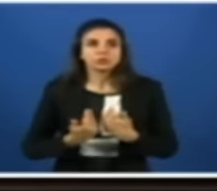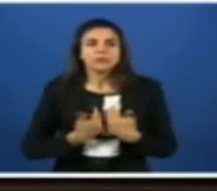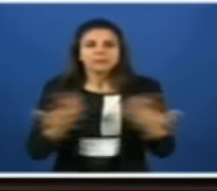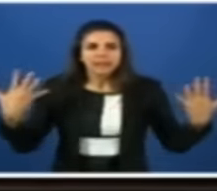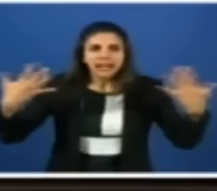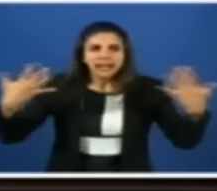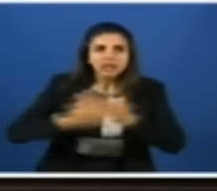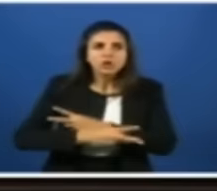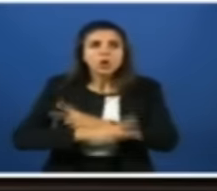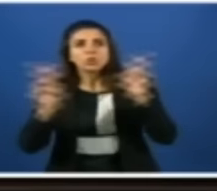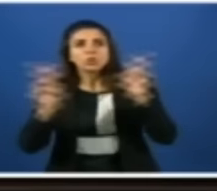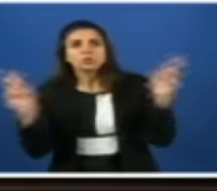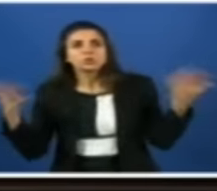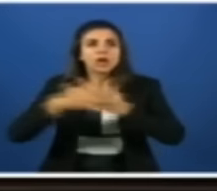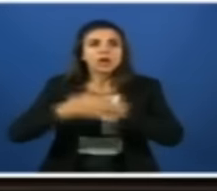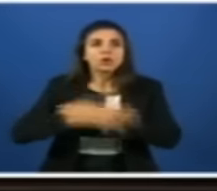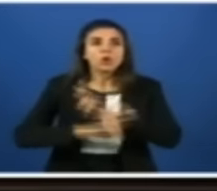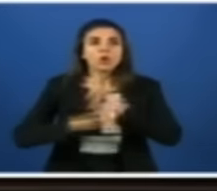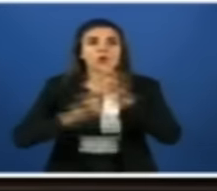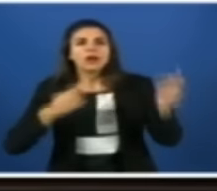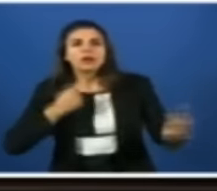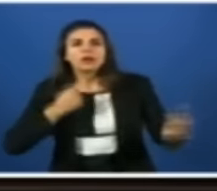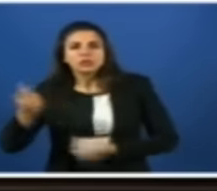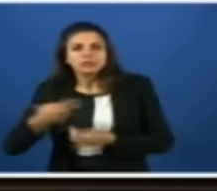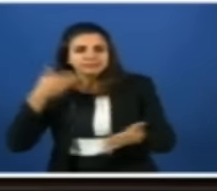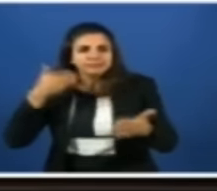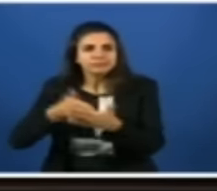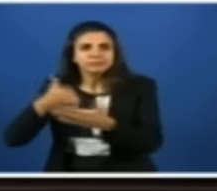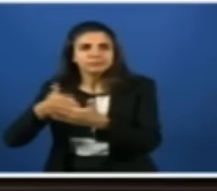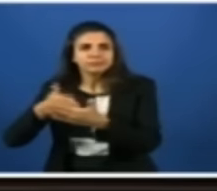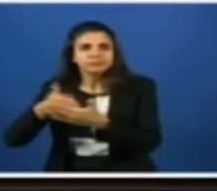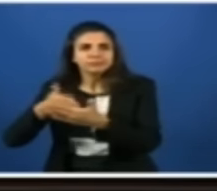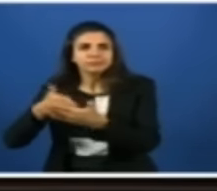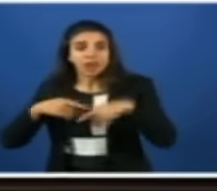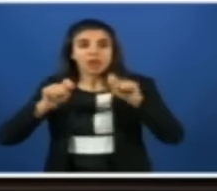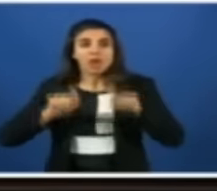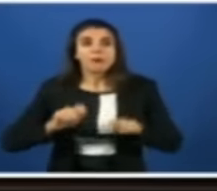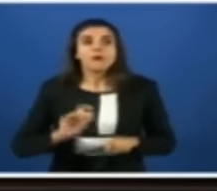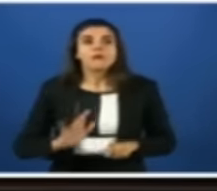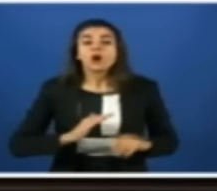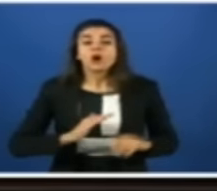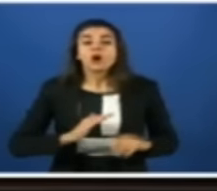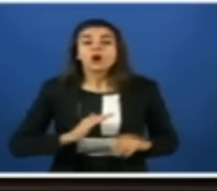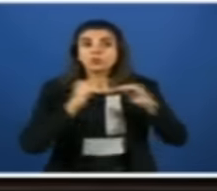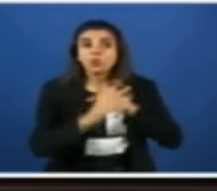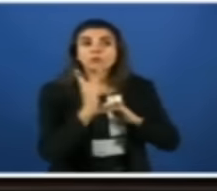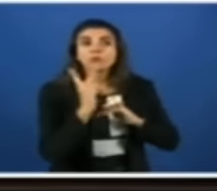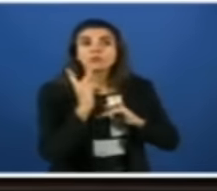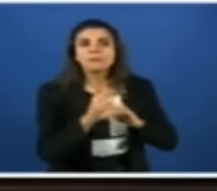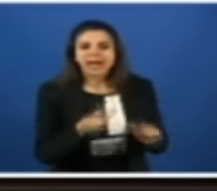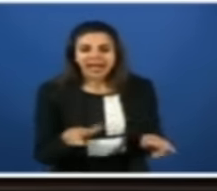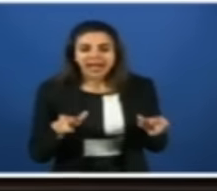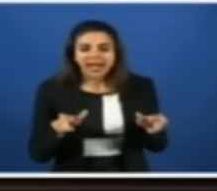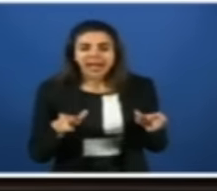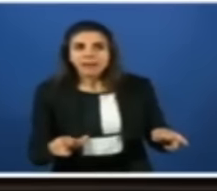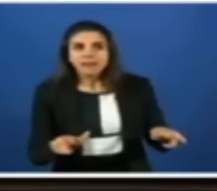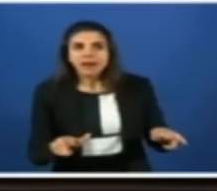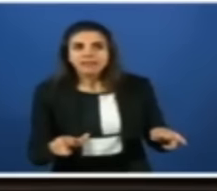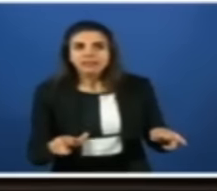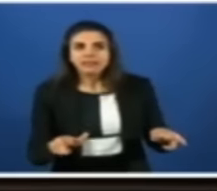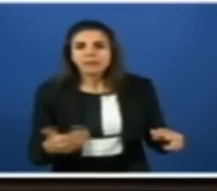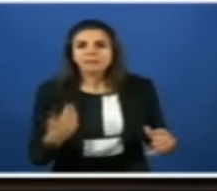Gece gündüz demeden yatırımlarımıza devam ediyoruz. Milletin emaneti